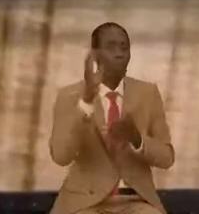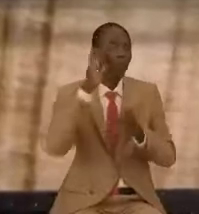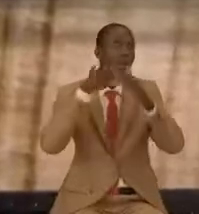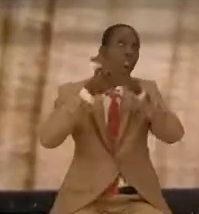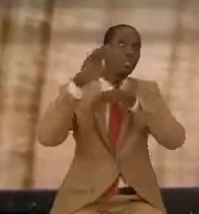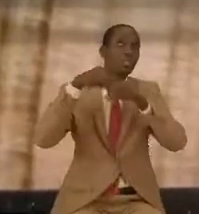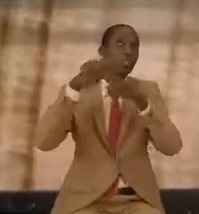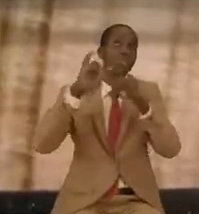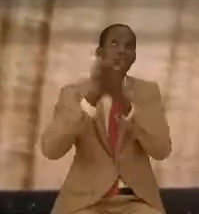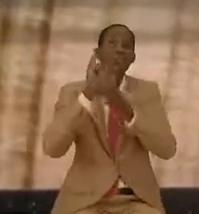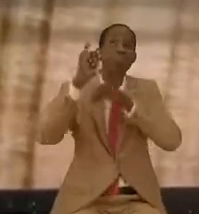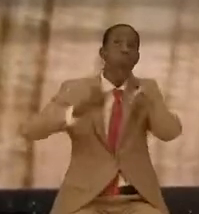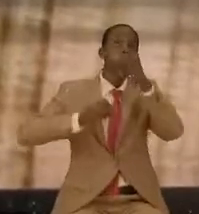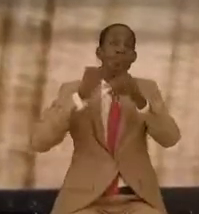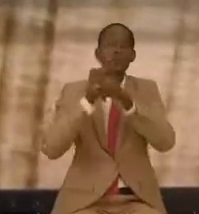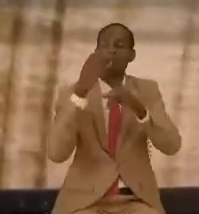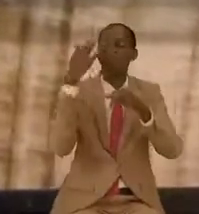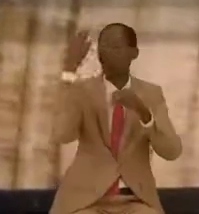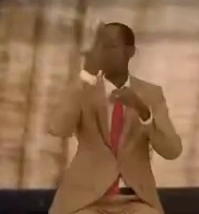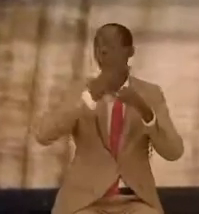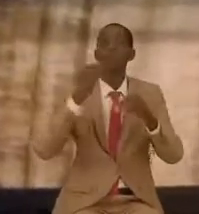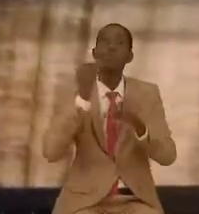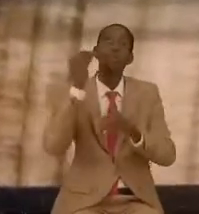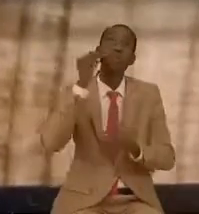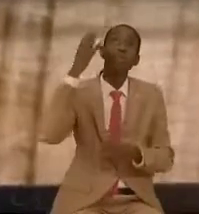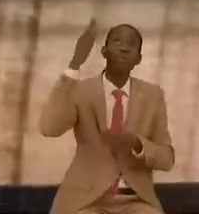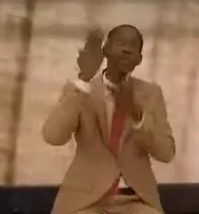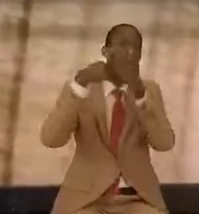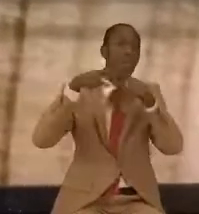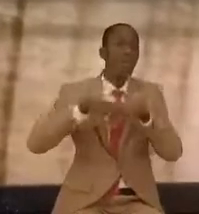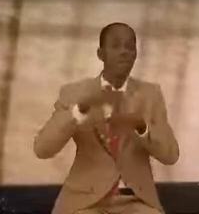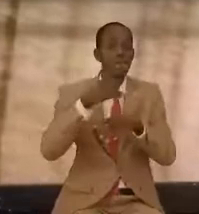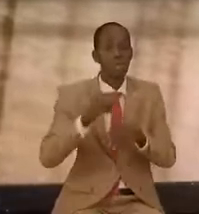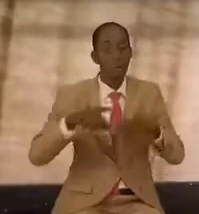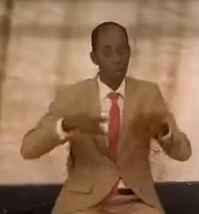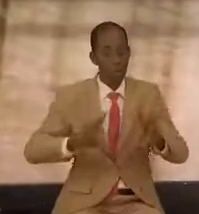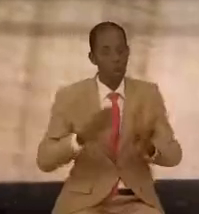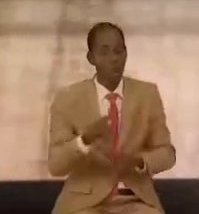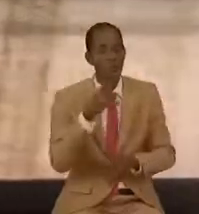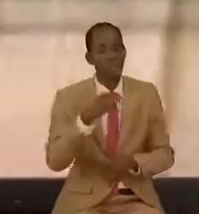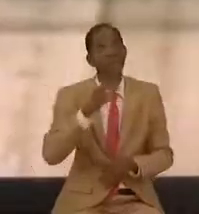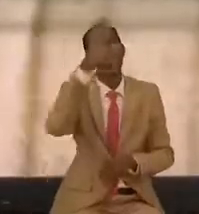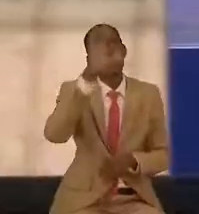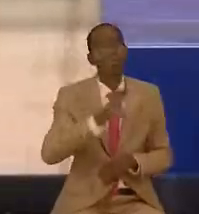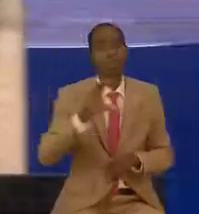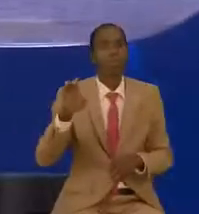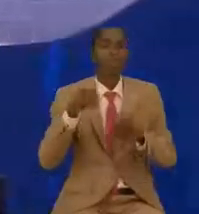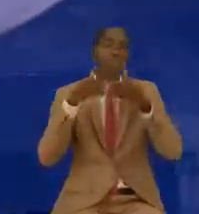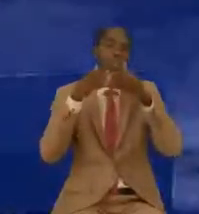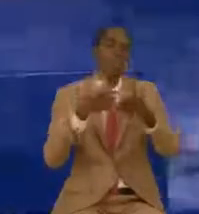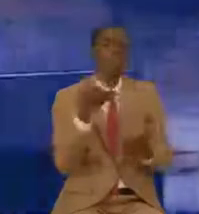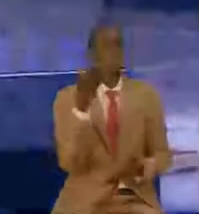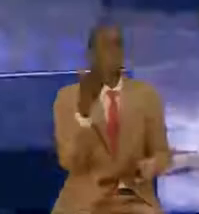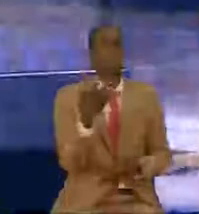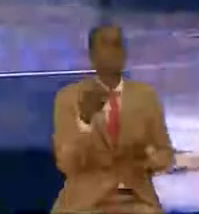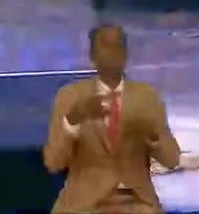à ce paradis, au troisième ciel, la voie de la croix mène là-bas. La voie du calvaire